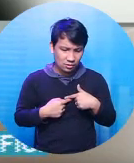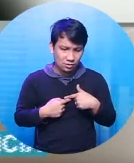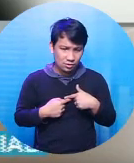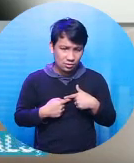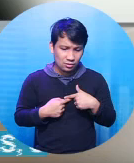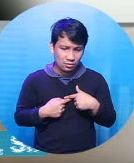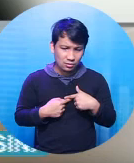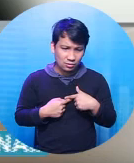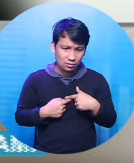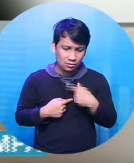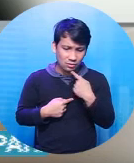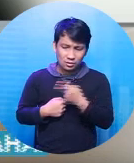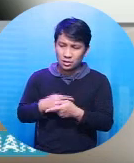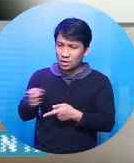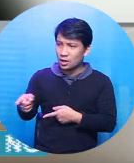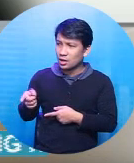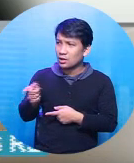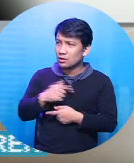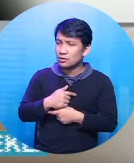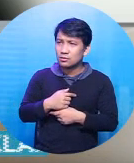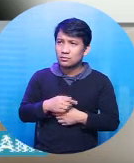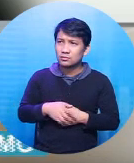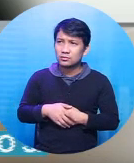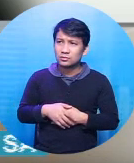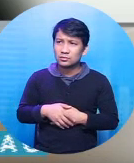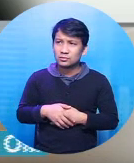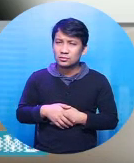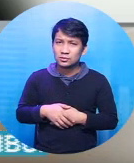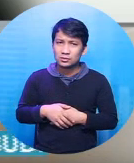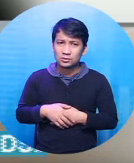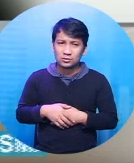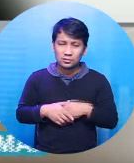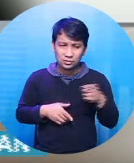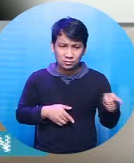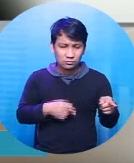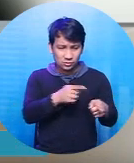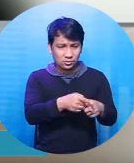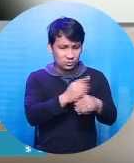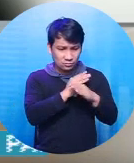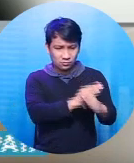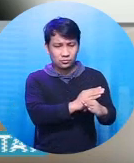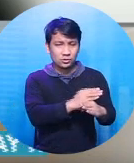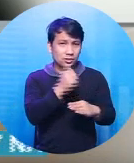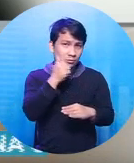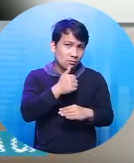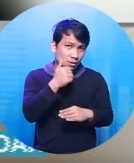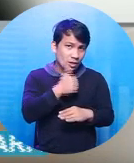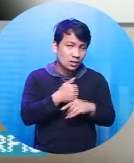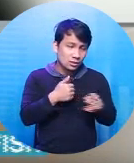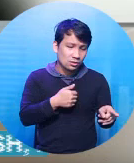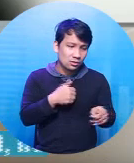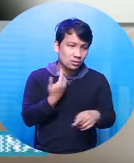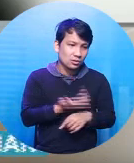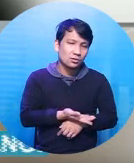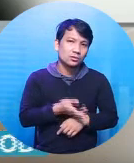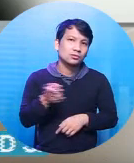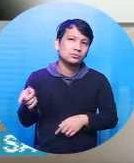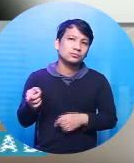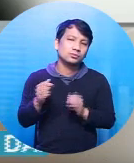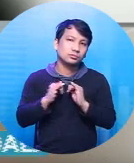akin. Sabi ko nga po sa kanya, halip na siya yung puprotekta sa kapatid niya, mamari. Ito yung ginawa